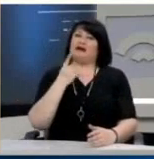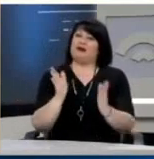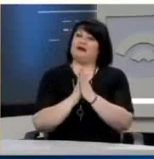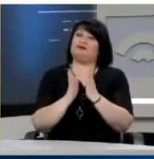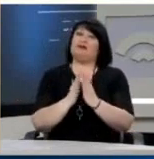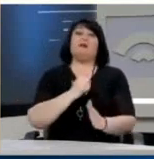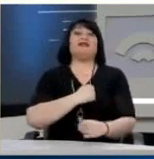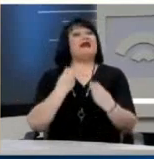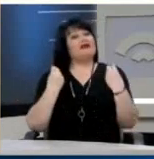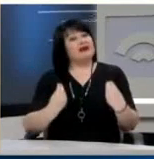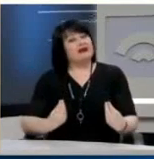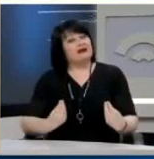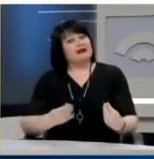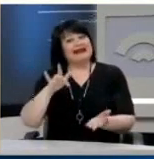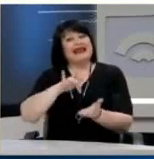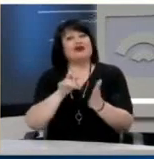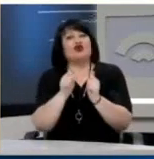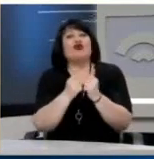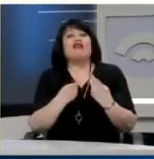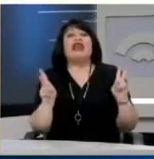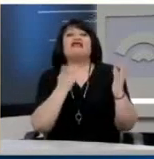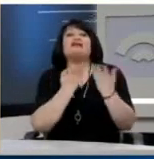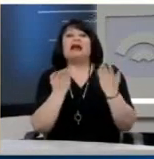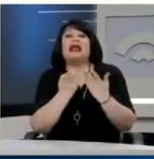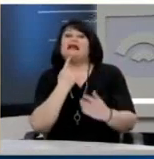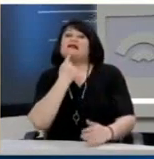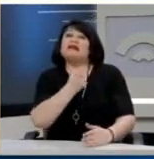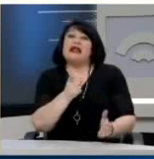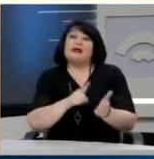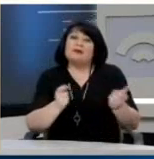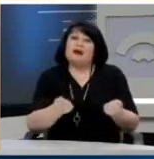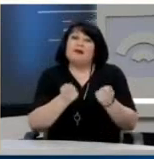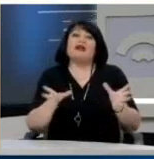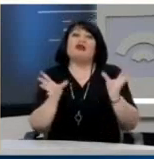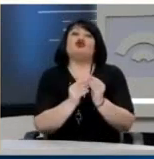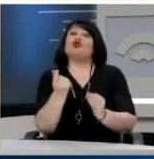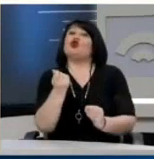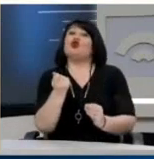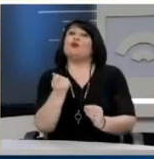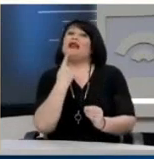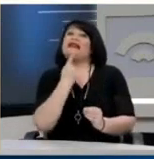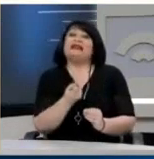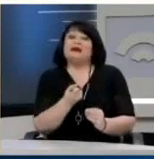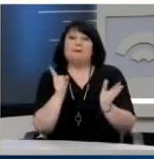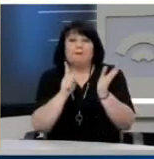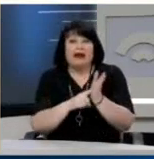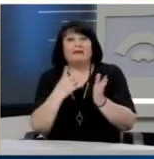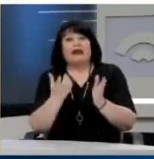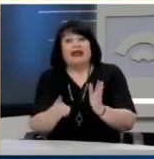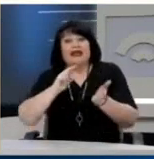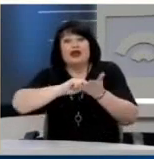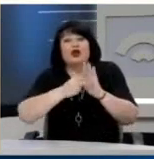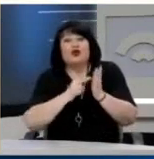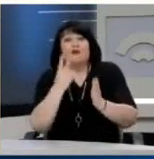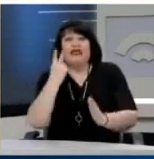θέσεις του? Ξέρετε τι λέει αυτό το Κέντρο Φιλελεύθερων Μελετών για το τι πρέπει να γίνει στην οικονομία της χώρας? Πρέπει να υπάρξει, λέει, εξοικονόμηση